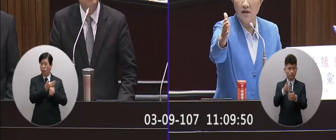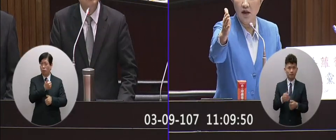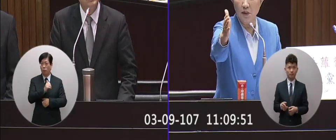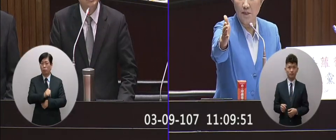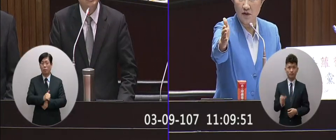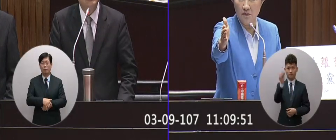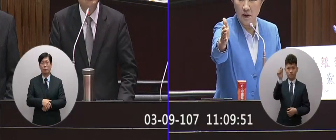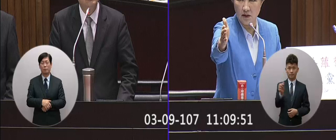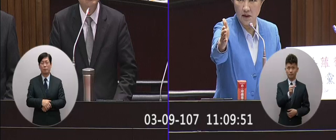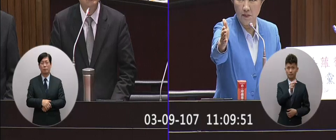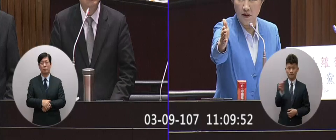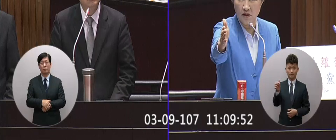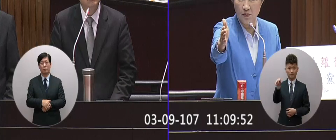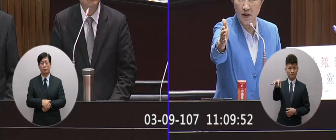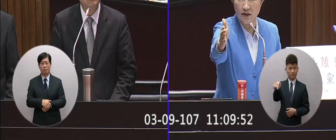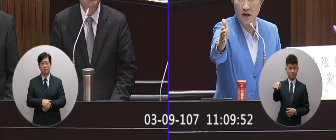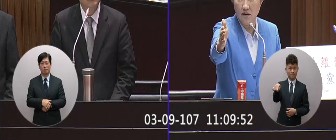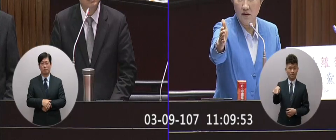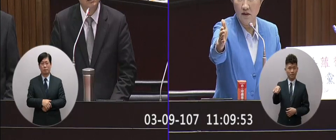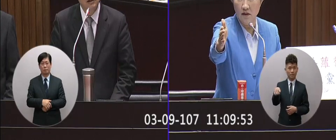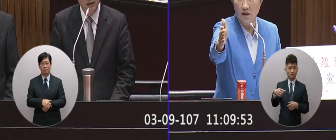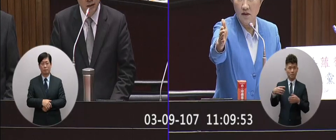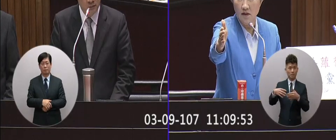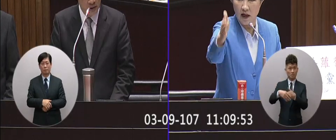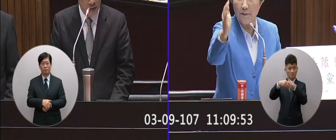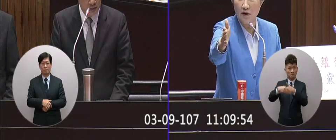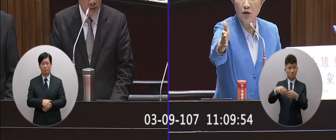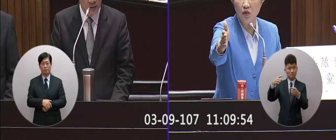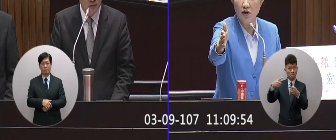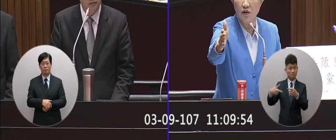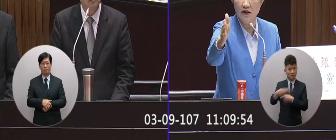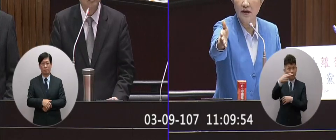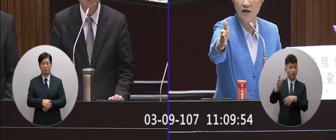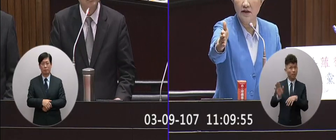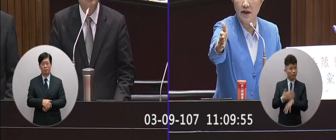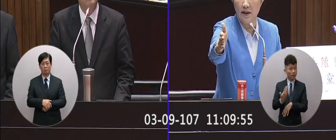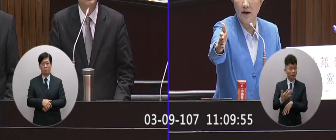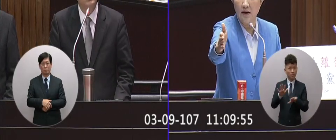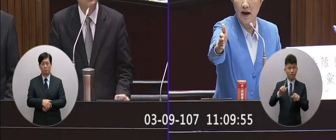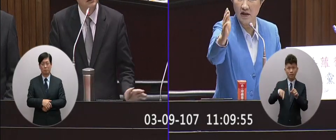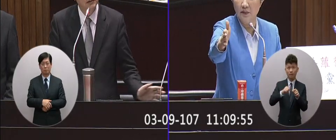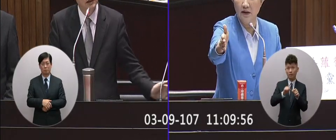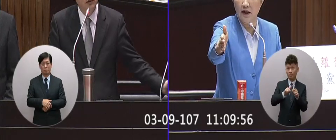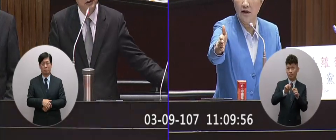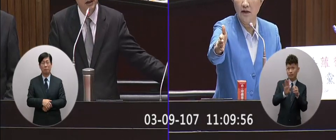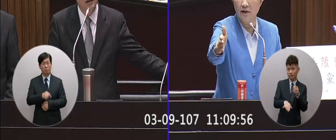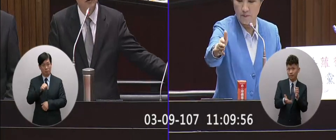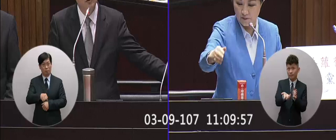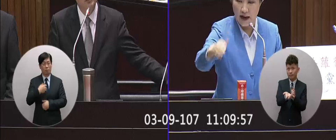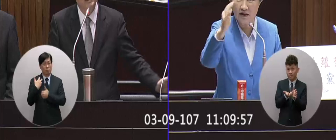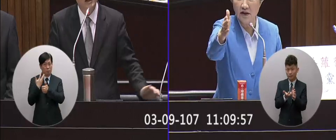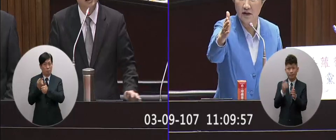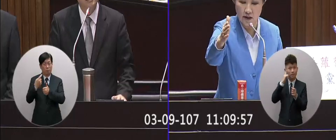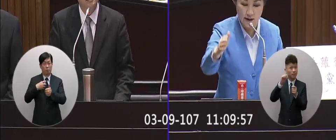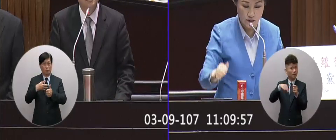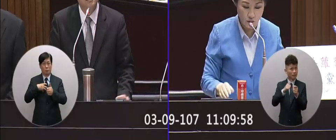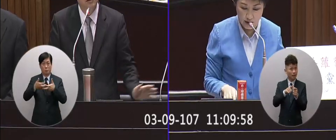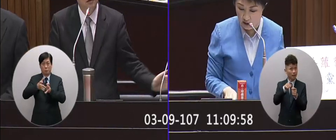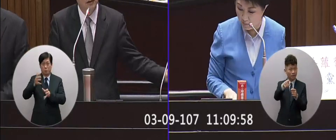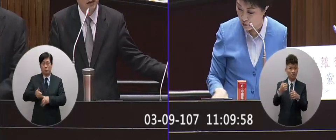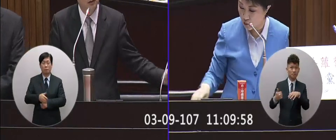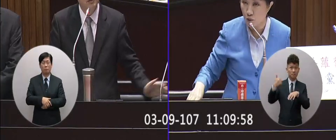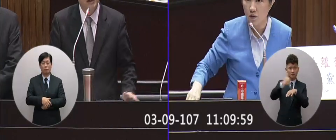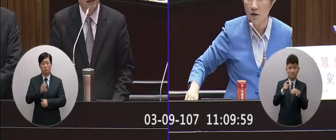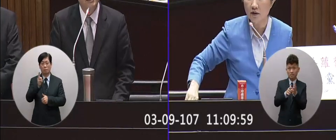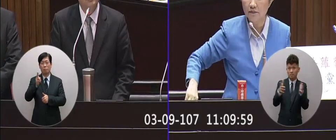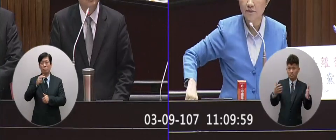冈，你有没有保证？你能不能保证不断交？可以保证多久？今年底前吗？还是明年？ 这部分我请吴部长， 还是你的任内都